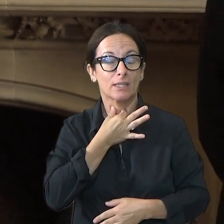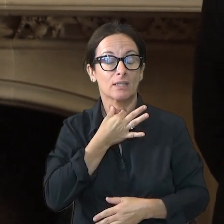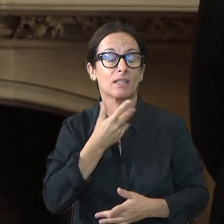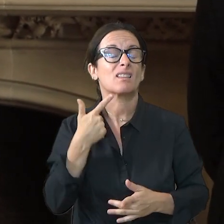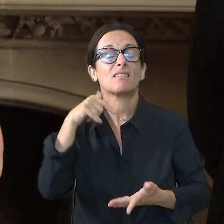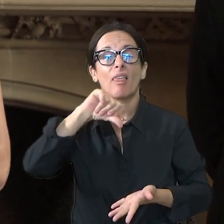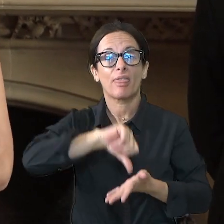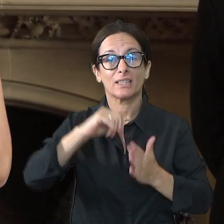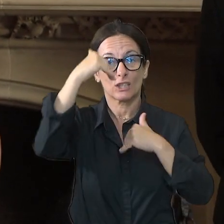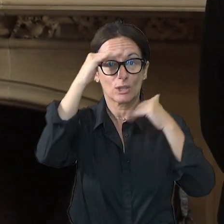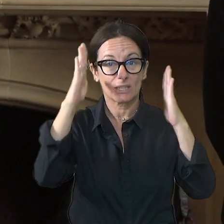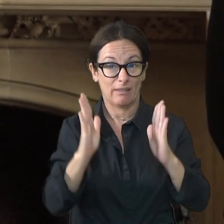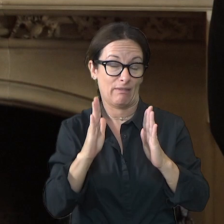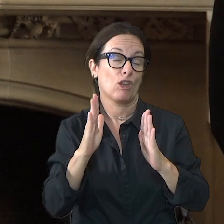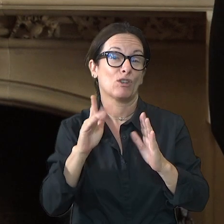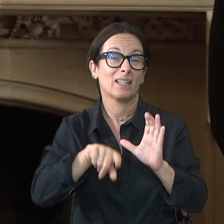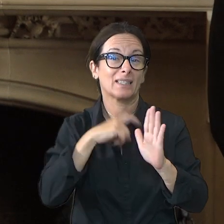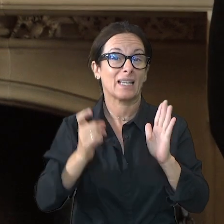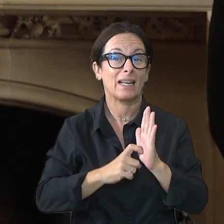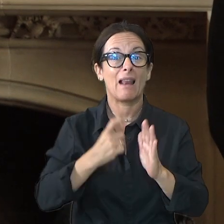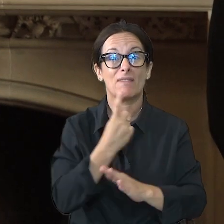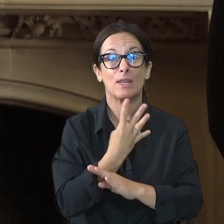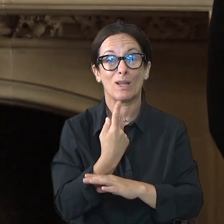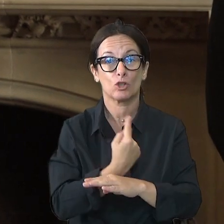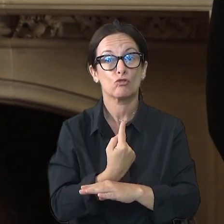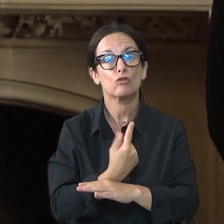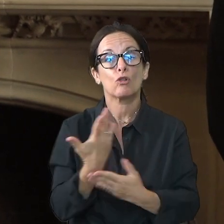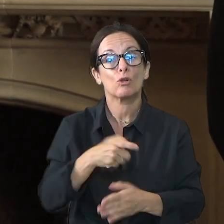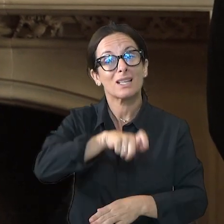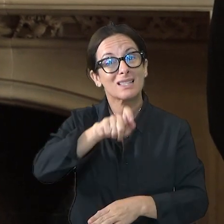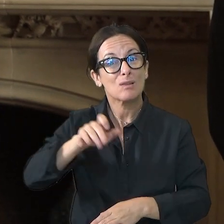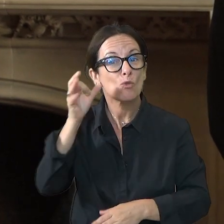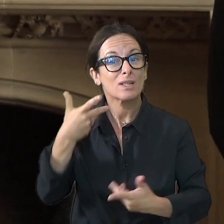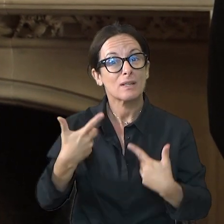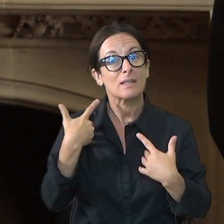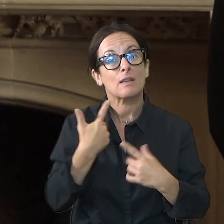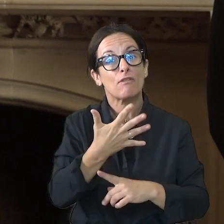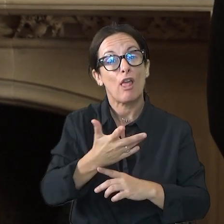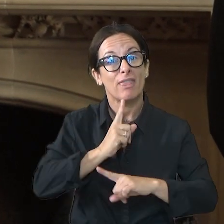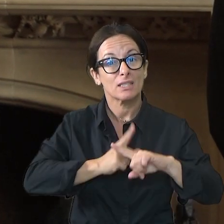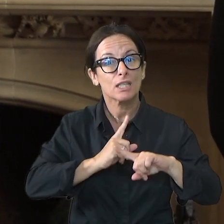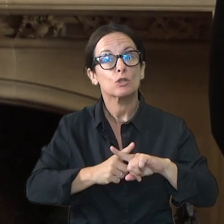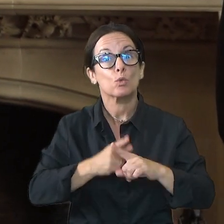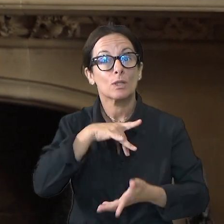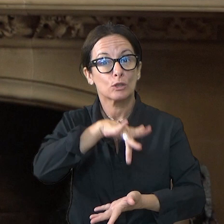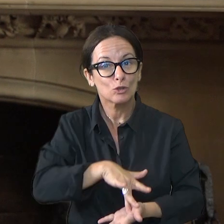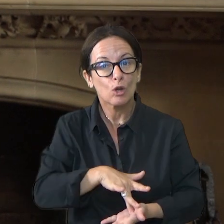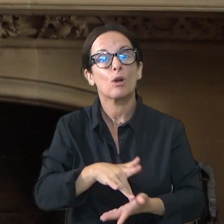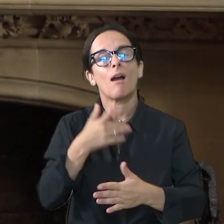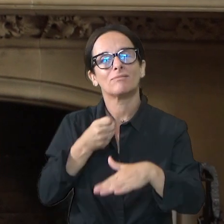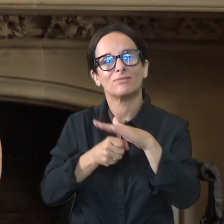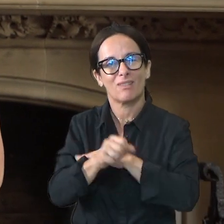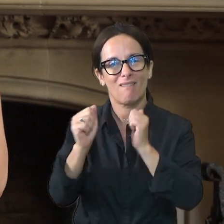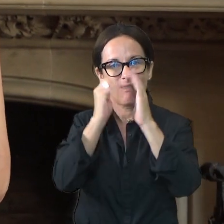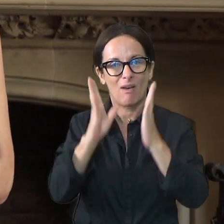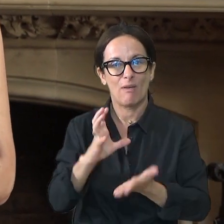les víctimes de violència sexual, que és el primer centre que se faria a Mallorca, que és fruit de